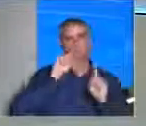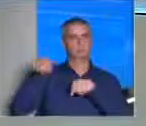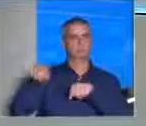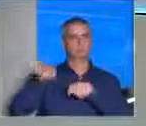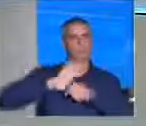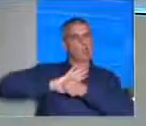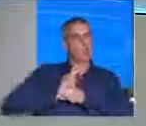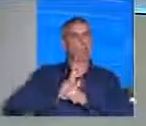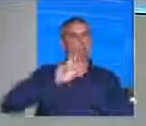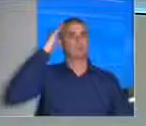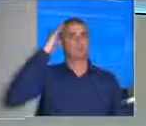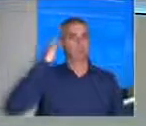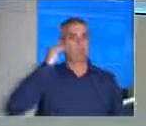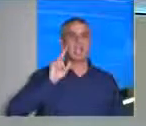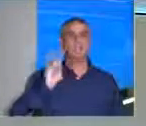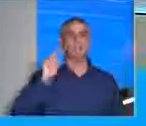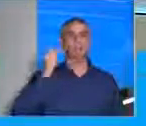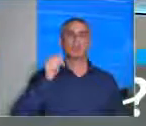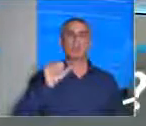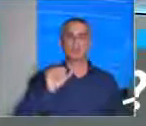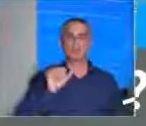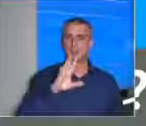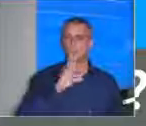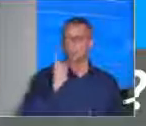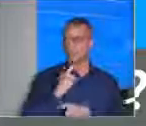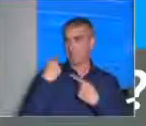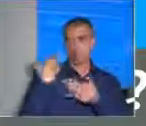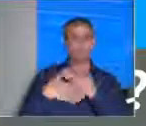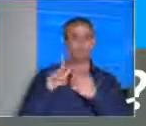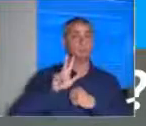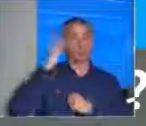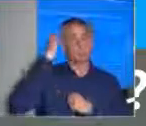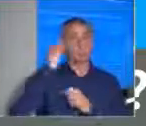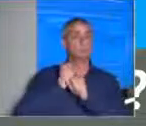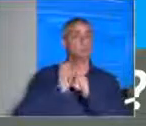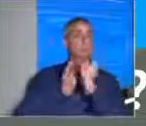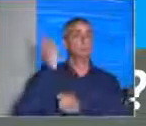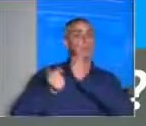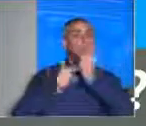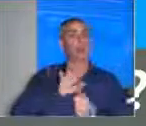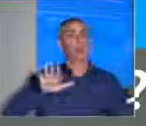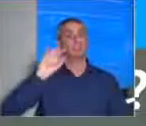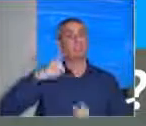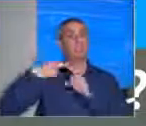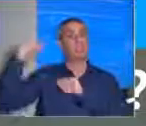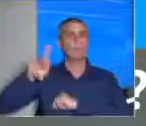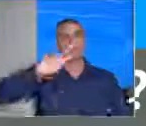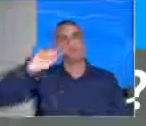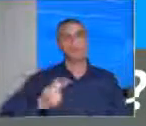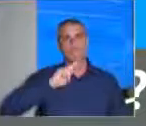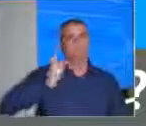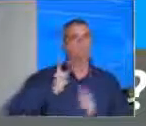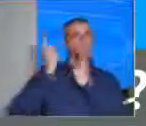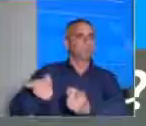כלפי רודן צפון קוריאה קים ג'ונג איל. בימים האחרונים צפון קוריאה שיגרה טילים לעבר יפן, שוב